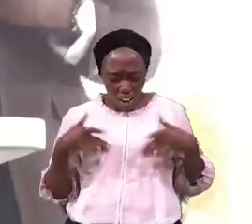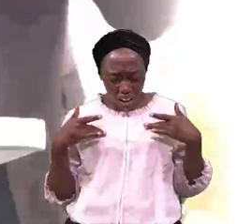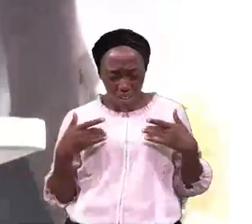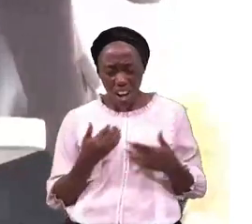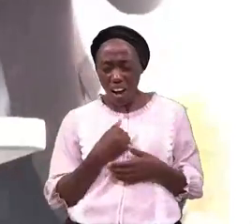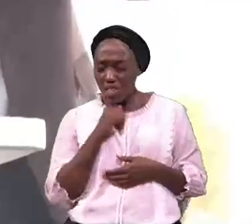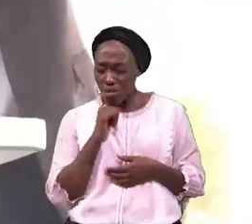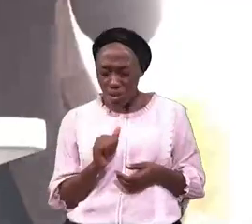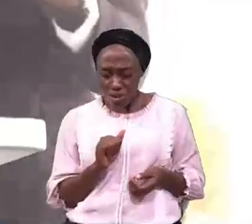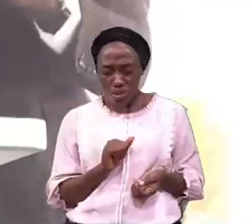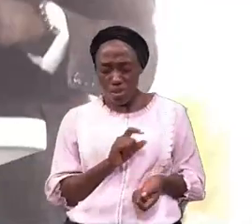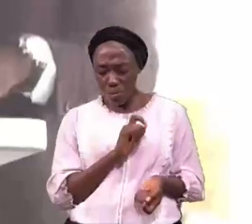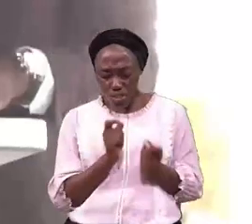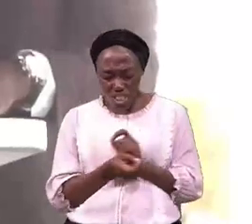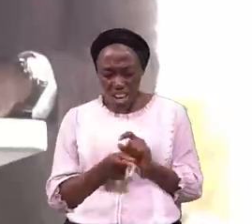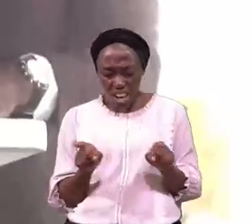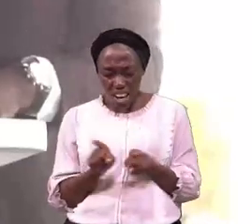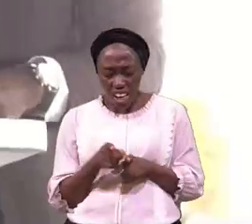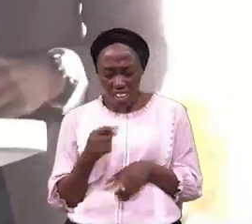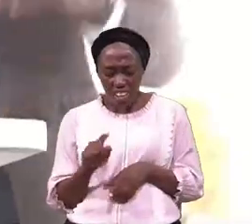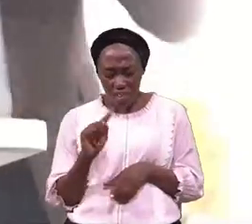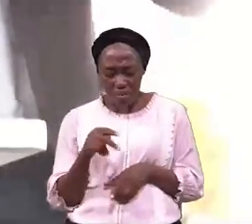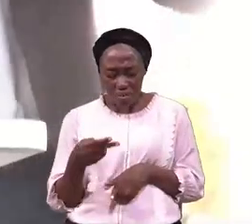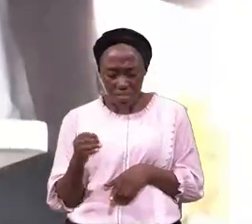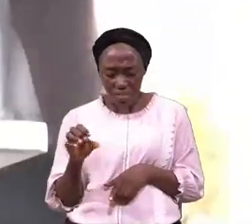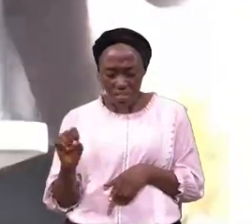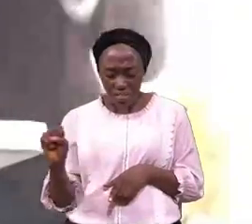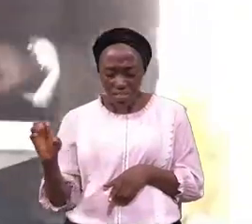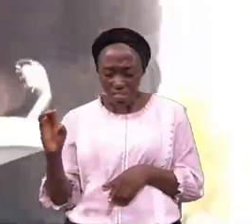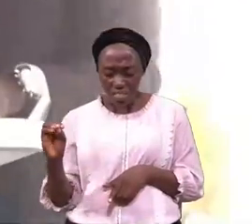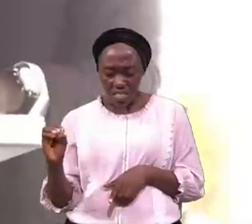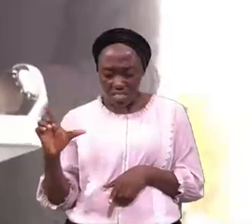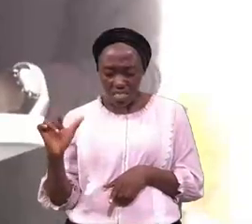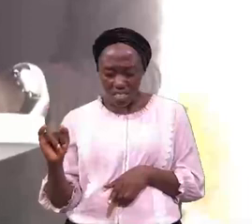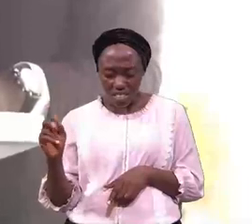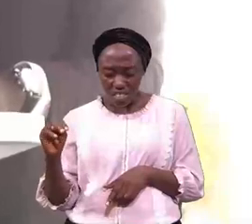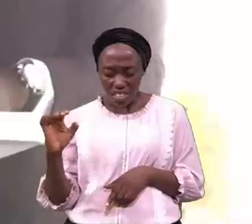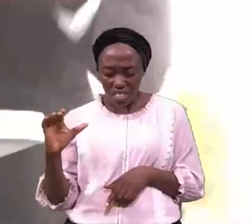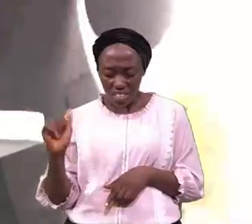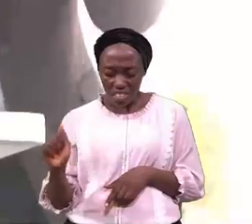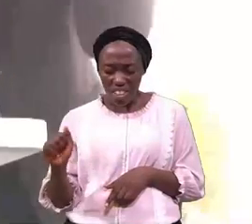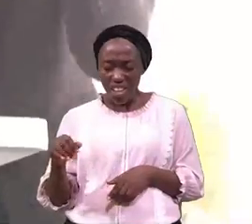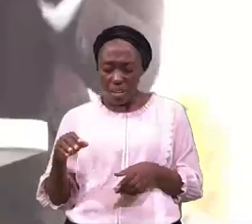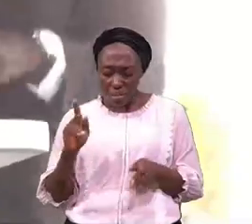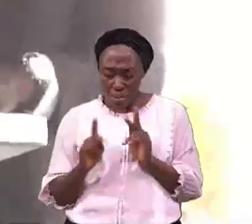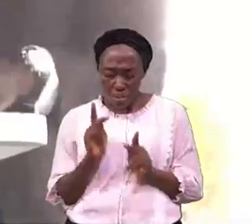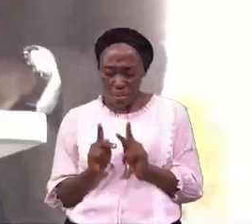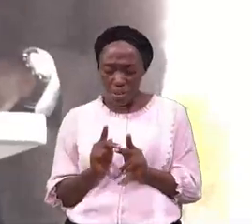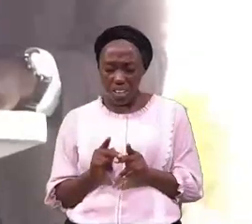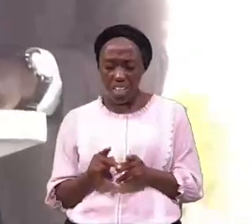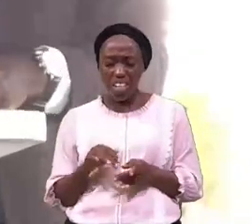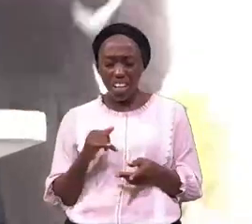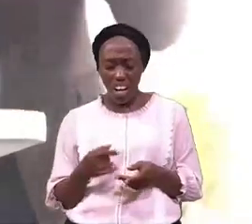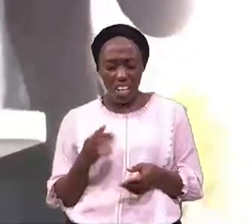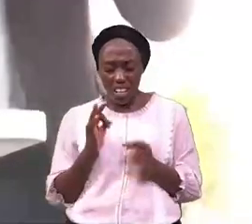comme les croyants de Thessalonique, comme les gens d'Antioche, la grâce de Dieu dans leur vie.